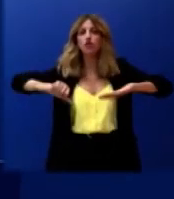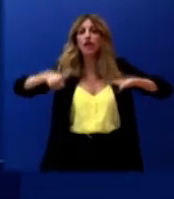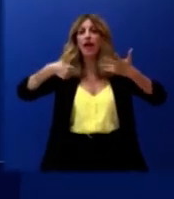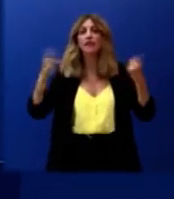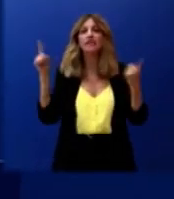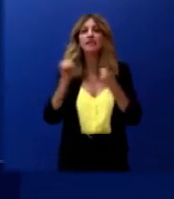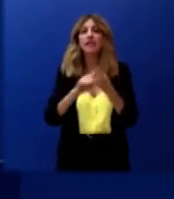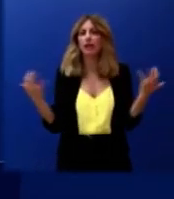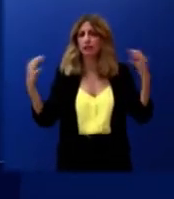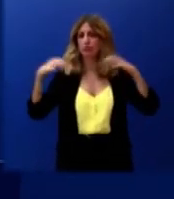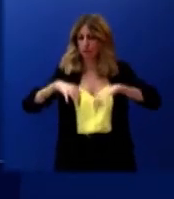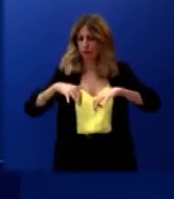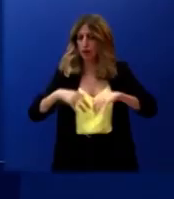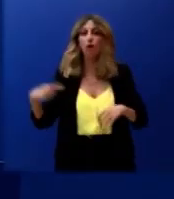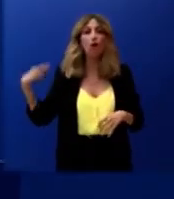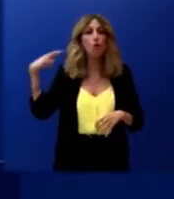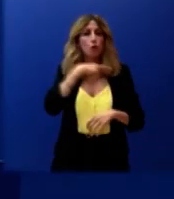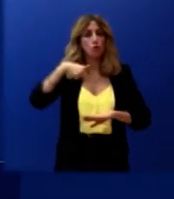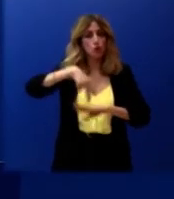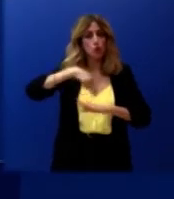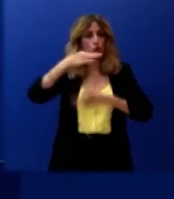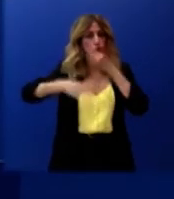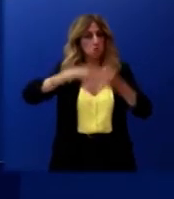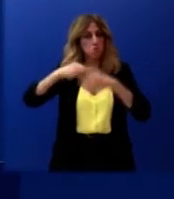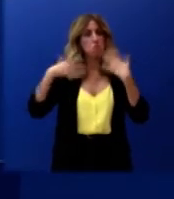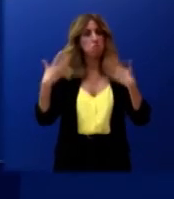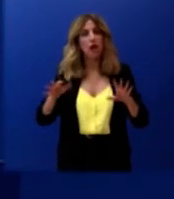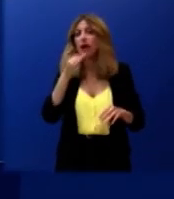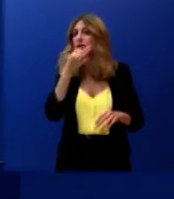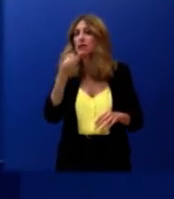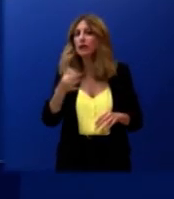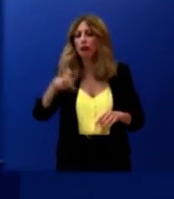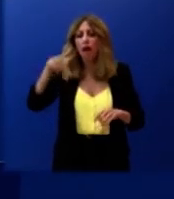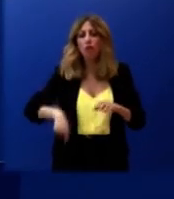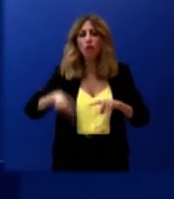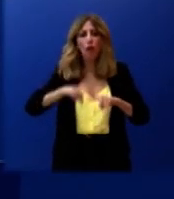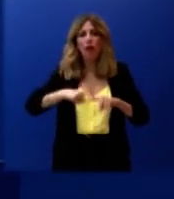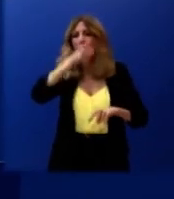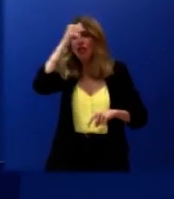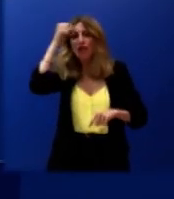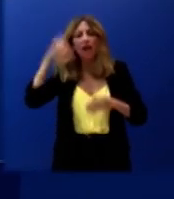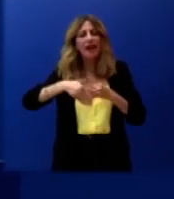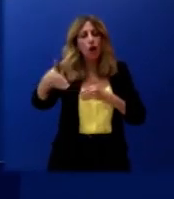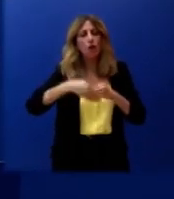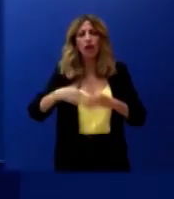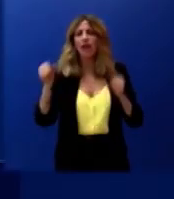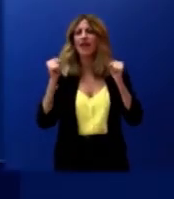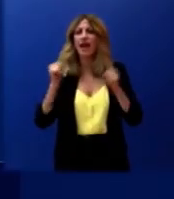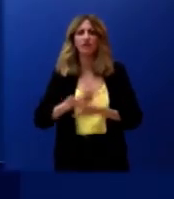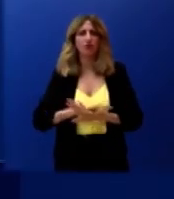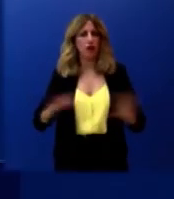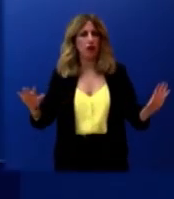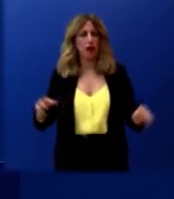για ένα ασφαλές καλοκαίρι στην Ελλάδα. Η ασφάλεια, τόνισε, είναι το πρωταρχικό μας μέλημα και ήμασταν στην πρώτη